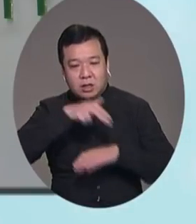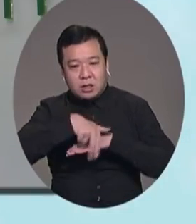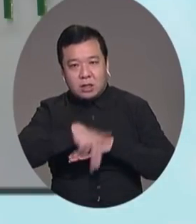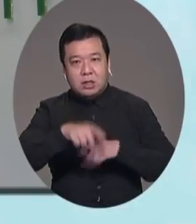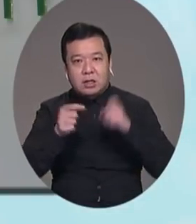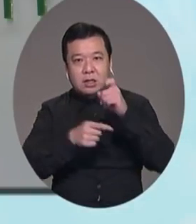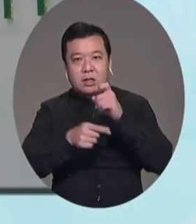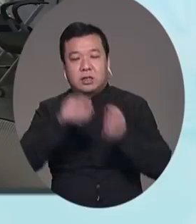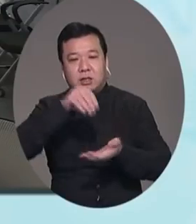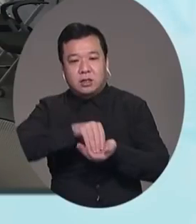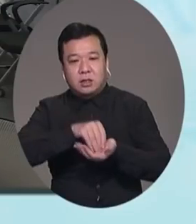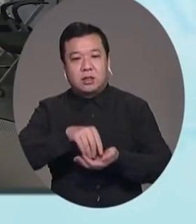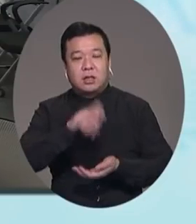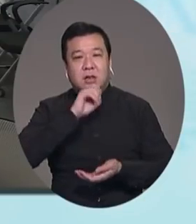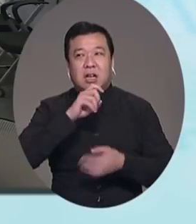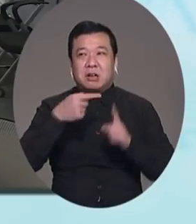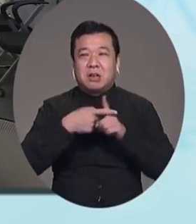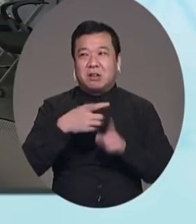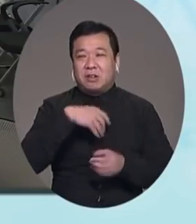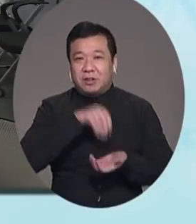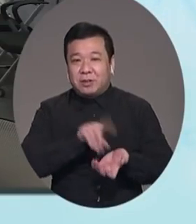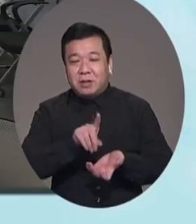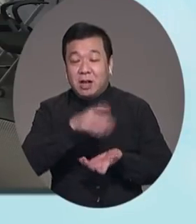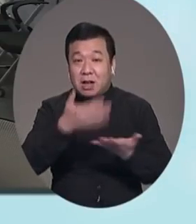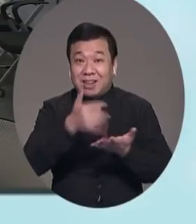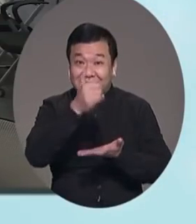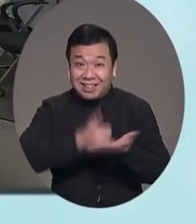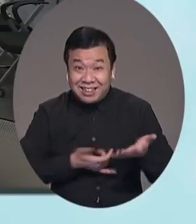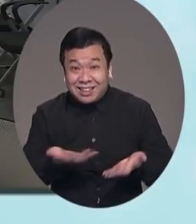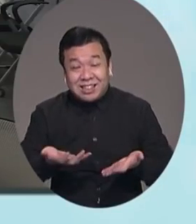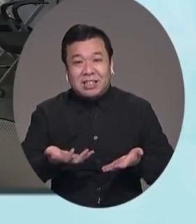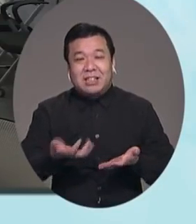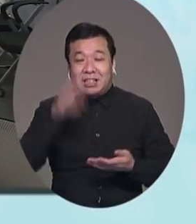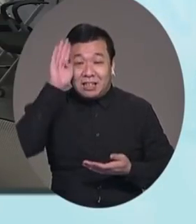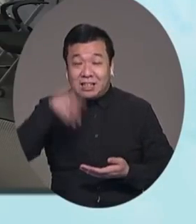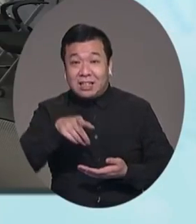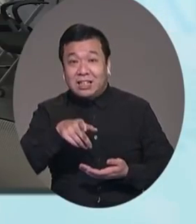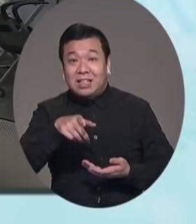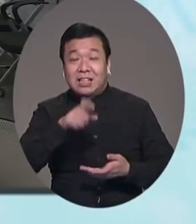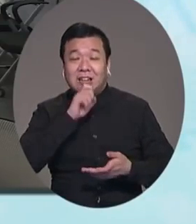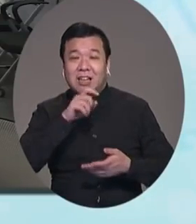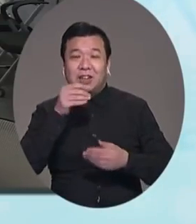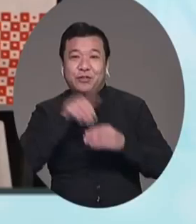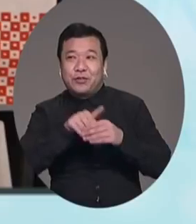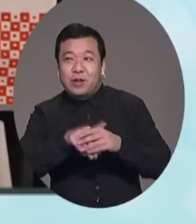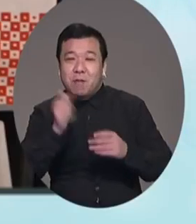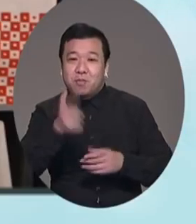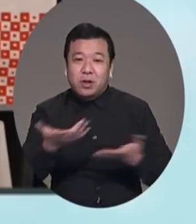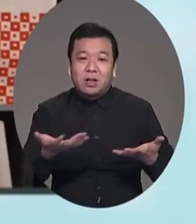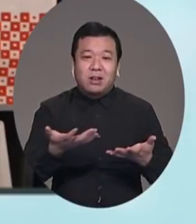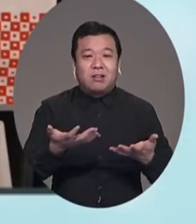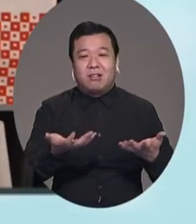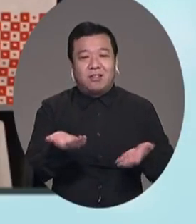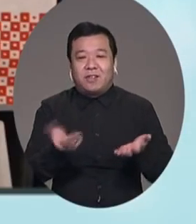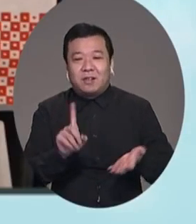9月决定。 有人可能会觉得你今次辞职是否意味着你将来也都不会去再选举啊？你今次